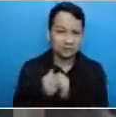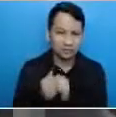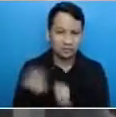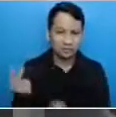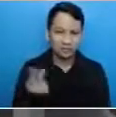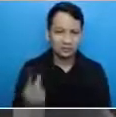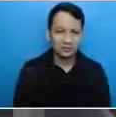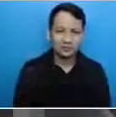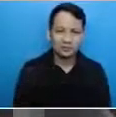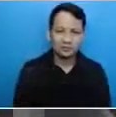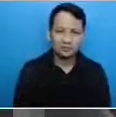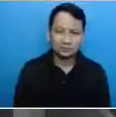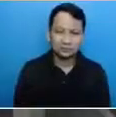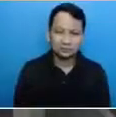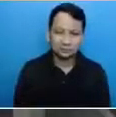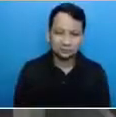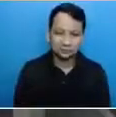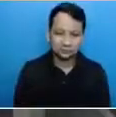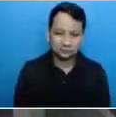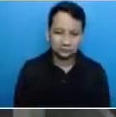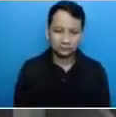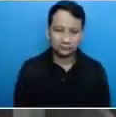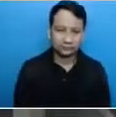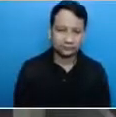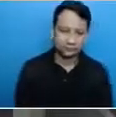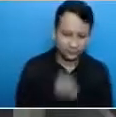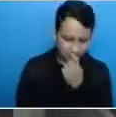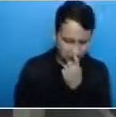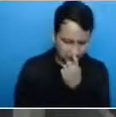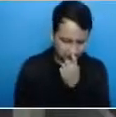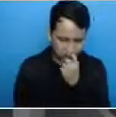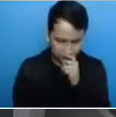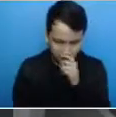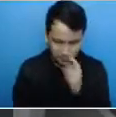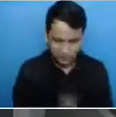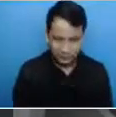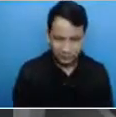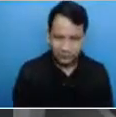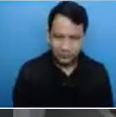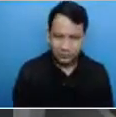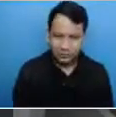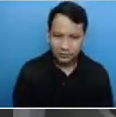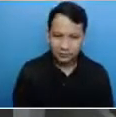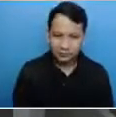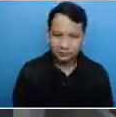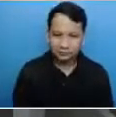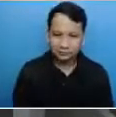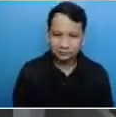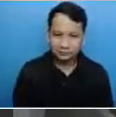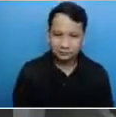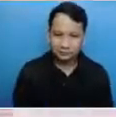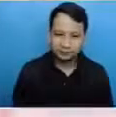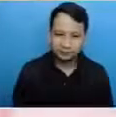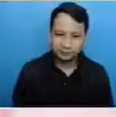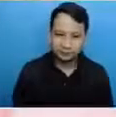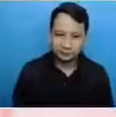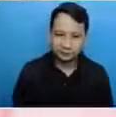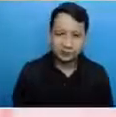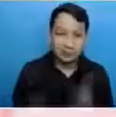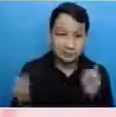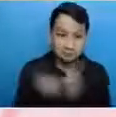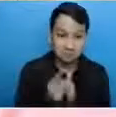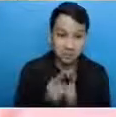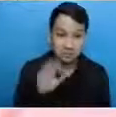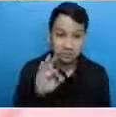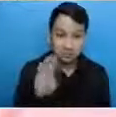Ikaw ba, Jeffrey, dati yung mga naibigan mo ay lalaki, pero ano na ba yung mga katangian na ni Angelica na nagustuhan mo ngayon?